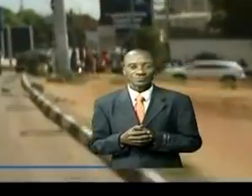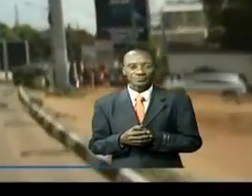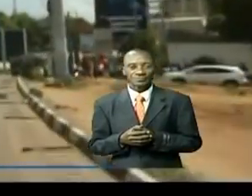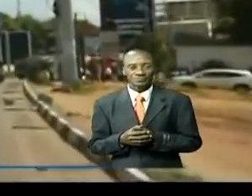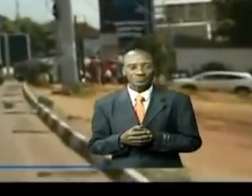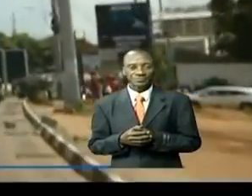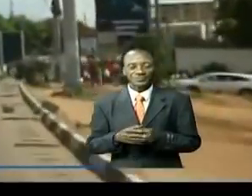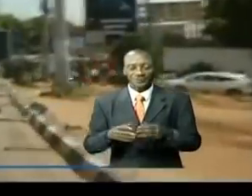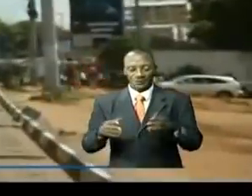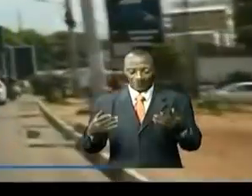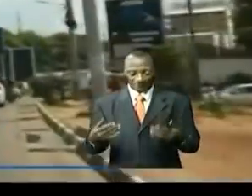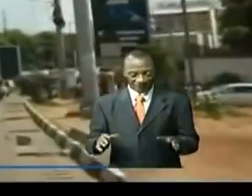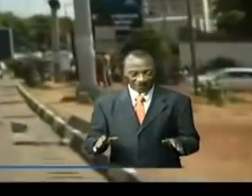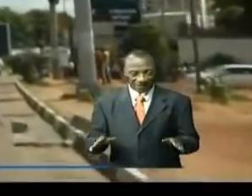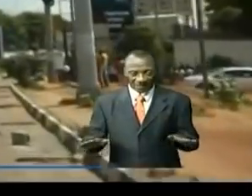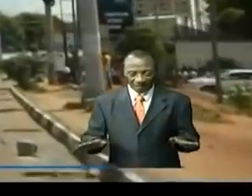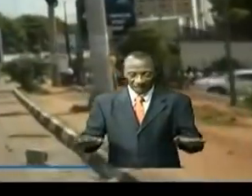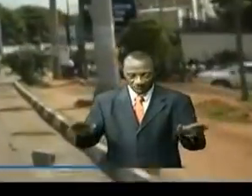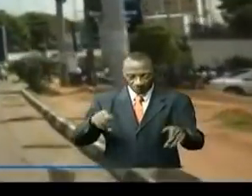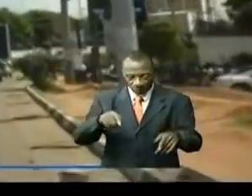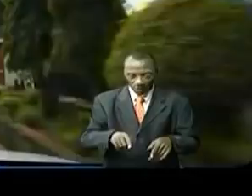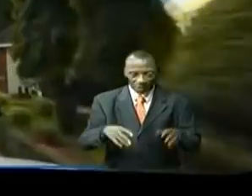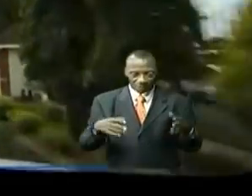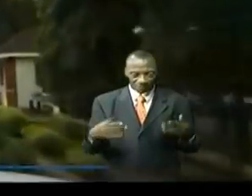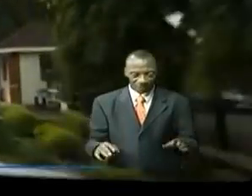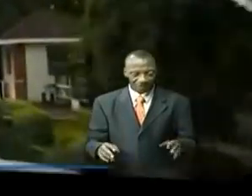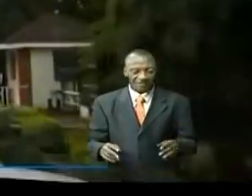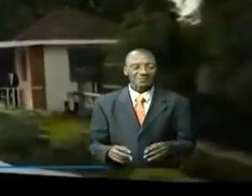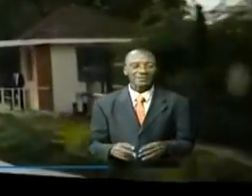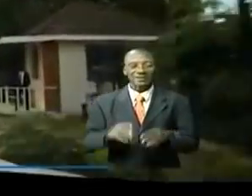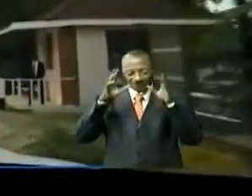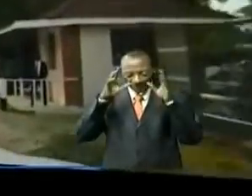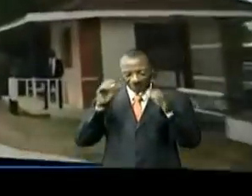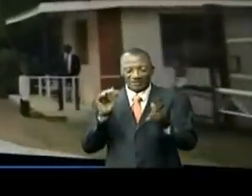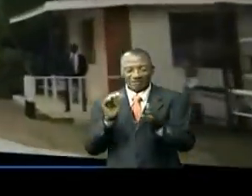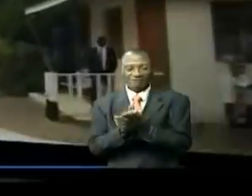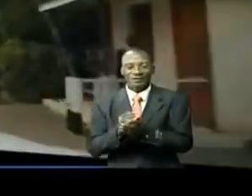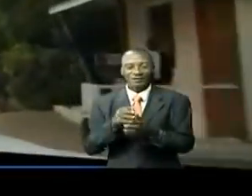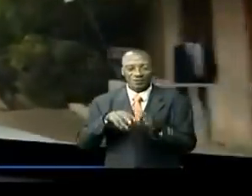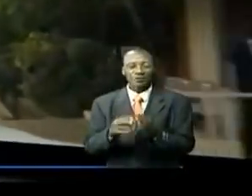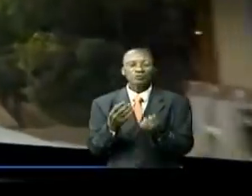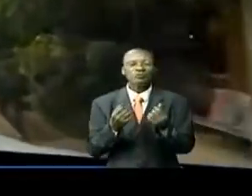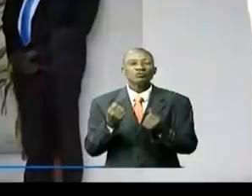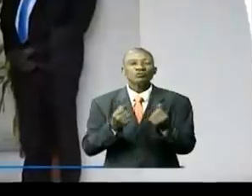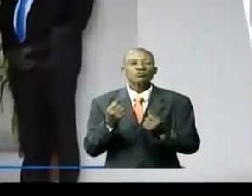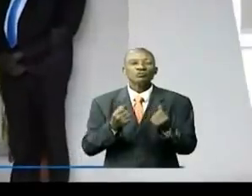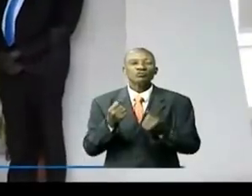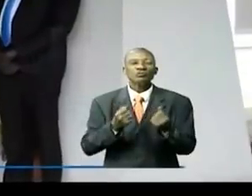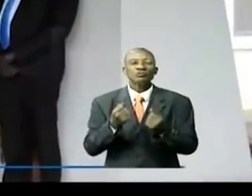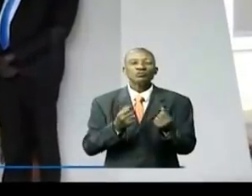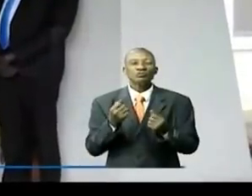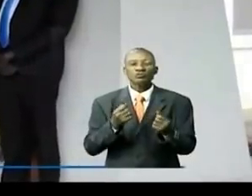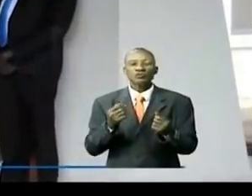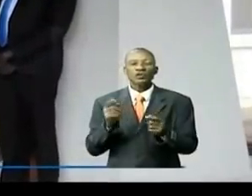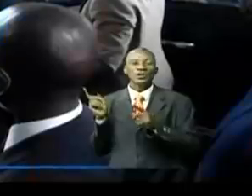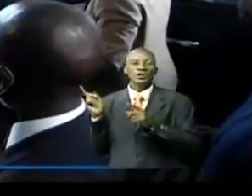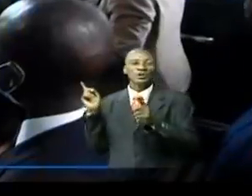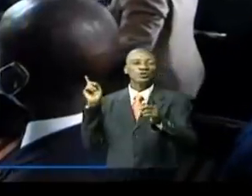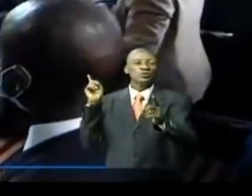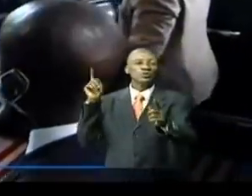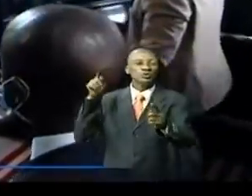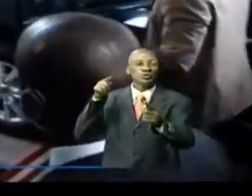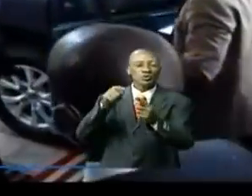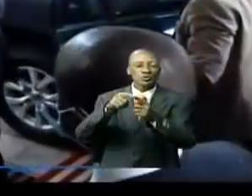Après l'aéroport, les cortèges présidentiels ont pris la direction du State House de Djouba, où attendait le général Salva Kiir